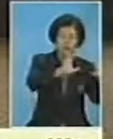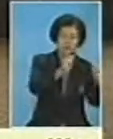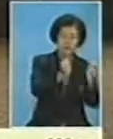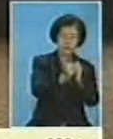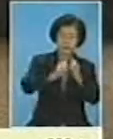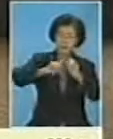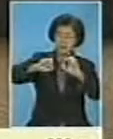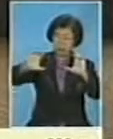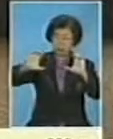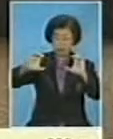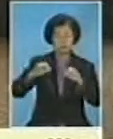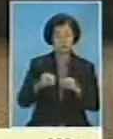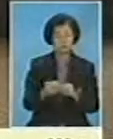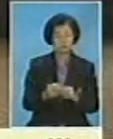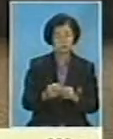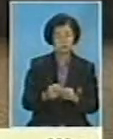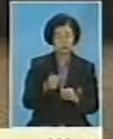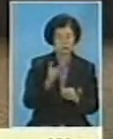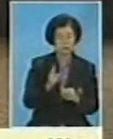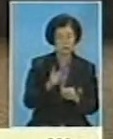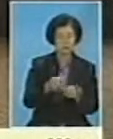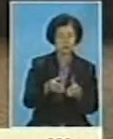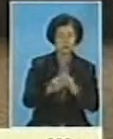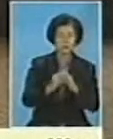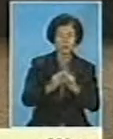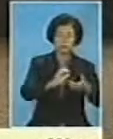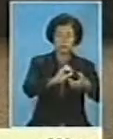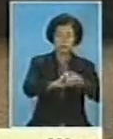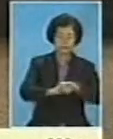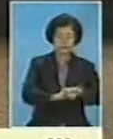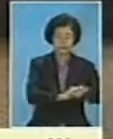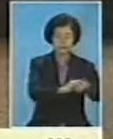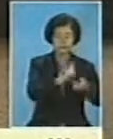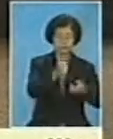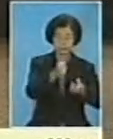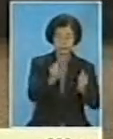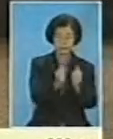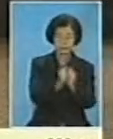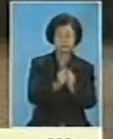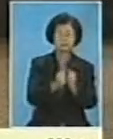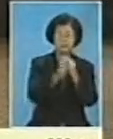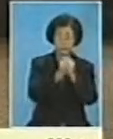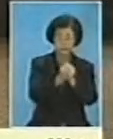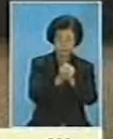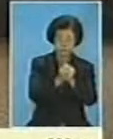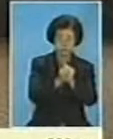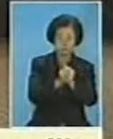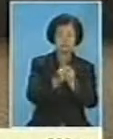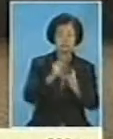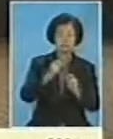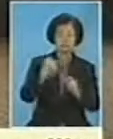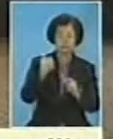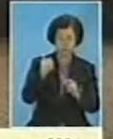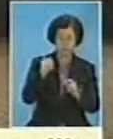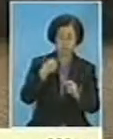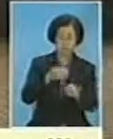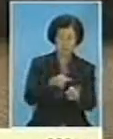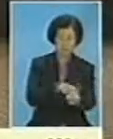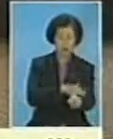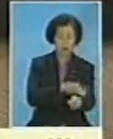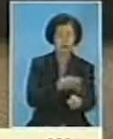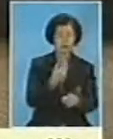G2G ก็ย่อมเป็นการสร้างความสัมพันธ์อันดีกับจีนที่มีต่อกันมาเป็นเวลานาน